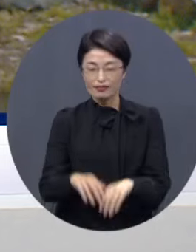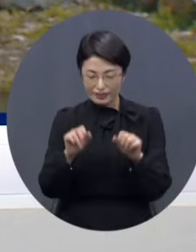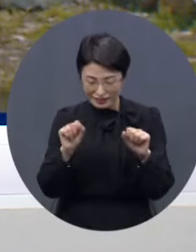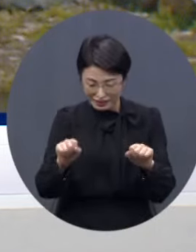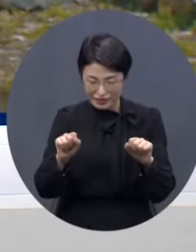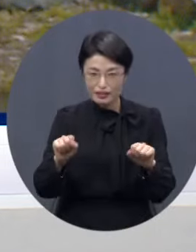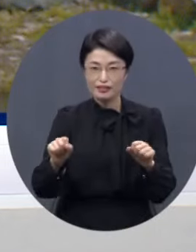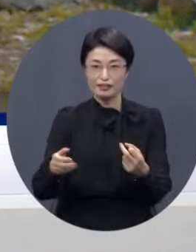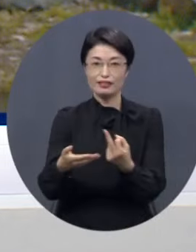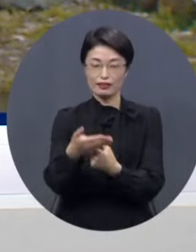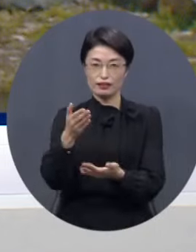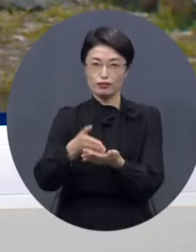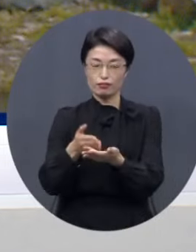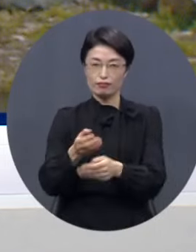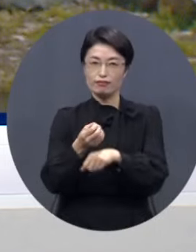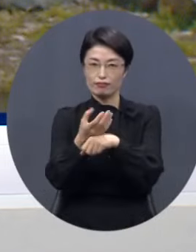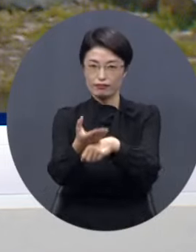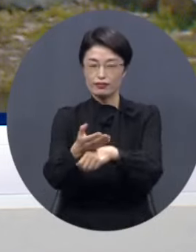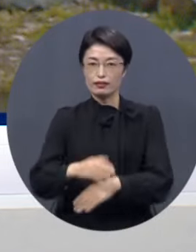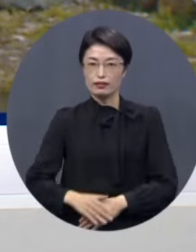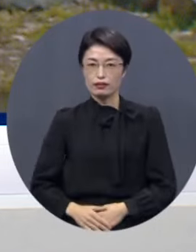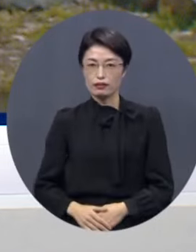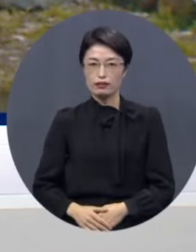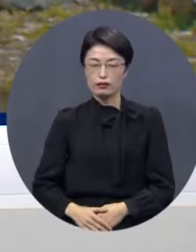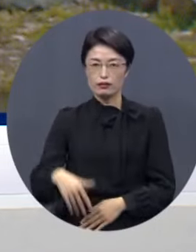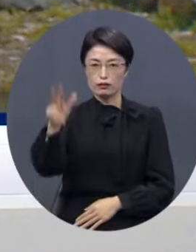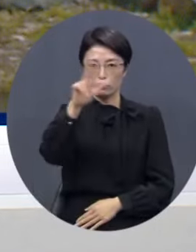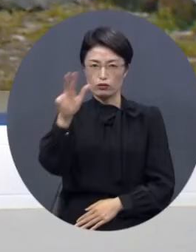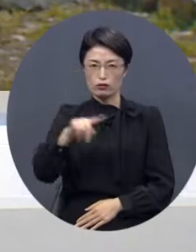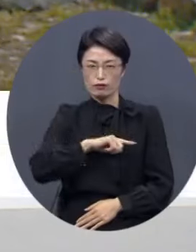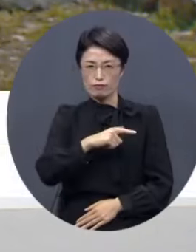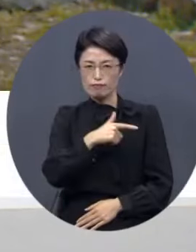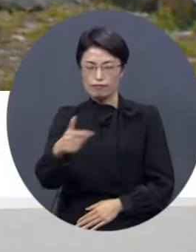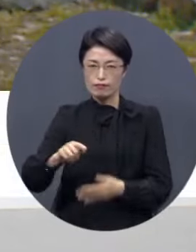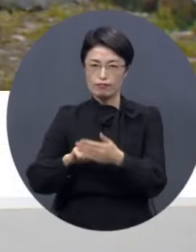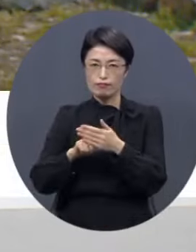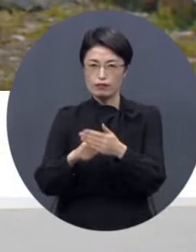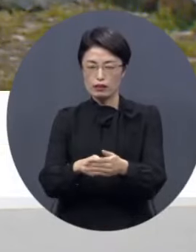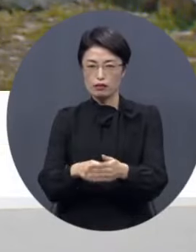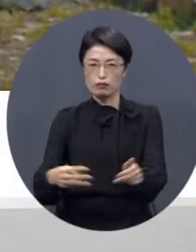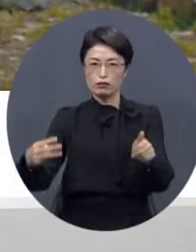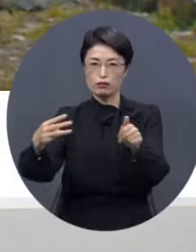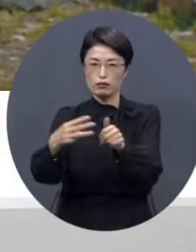여러분 안녕하십니까? 뉴스데스크 제주입니다. 국내 최대 규모로 추진되고 있는